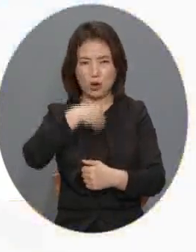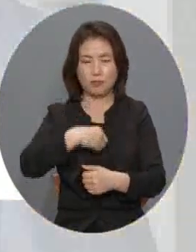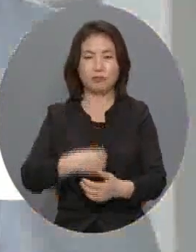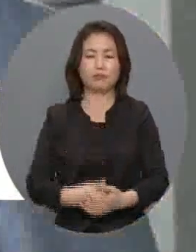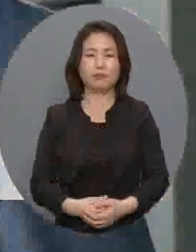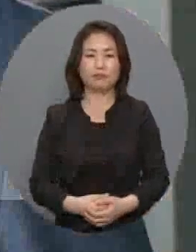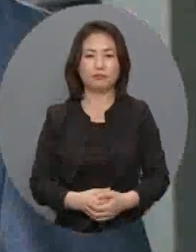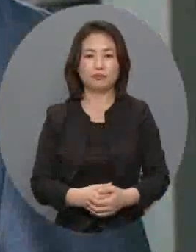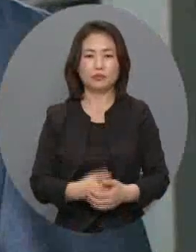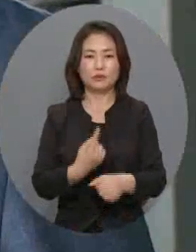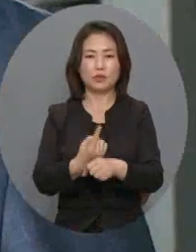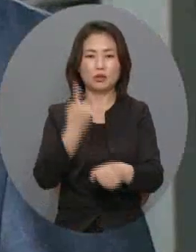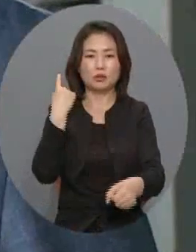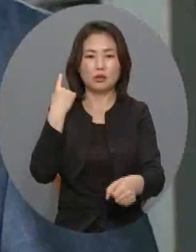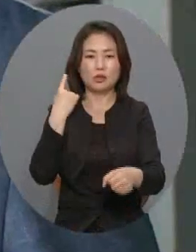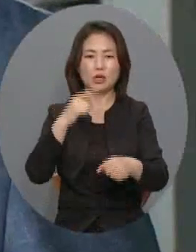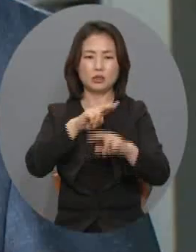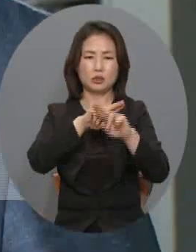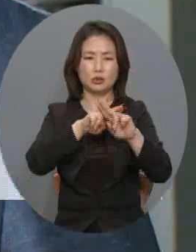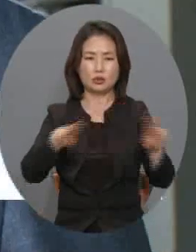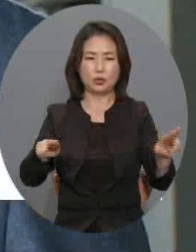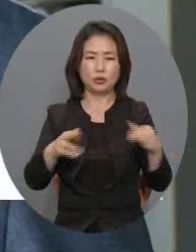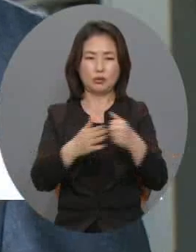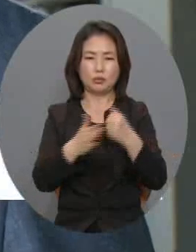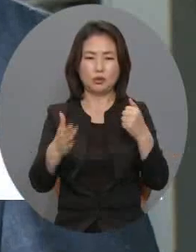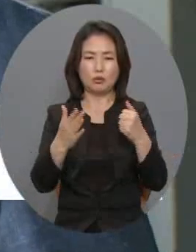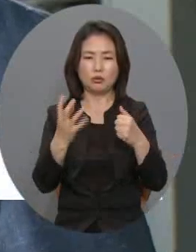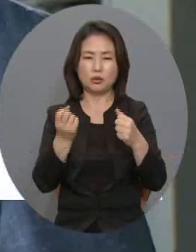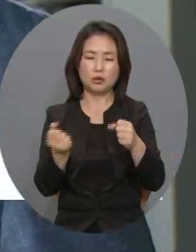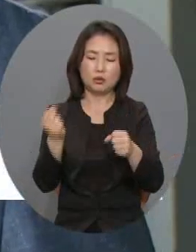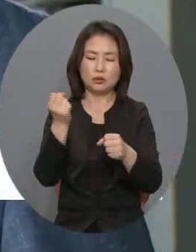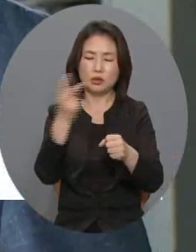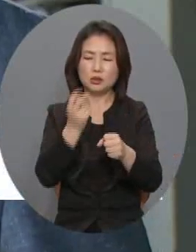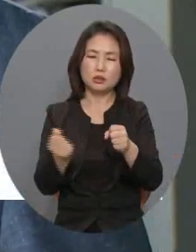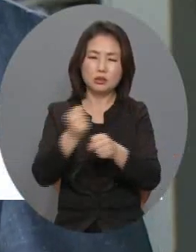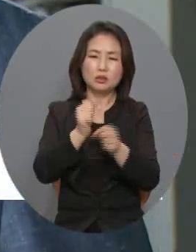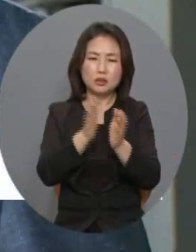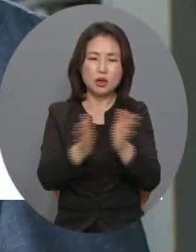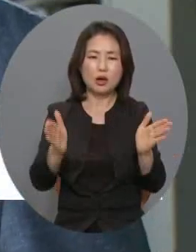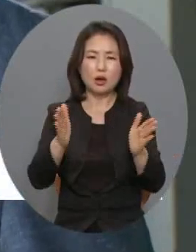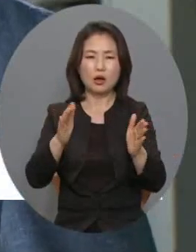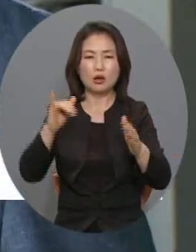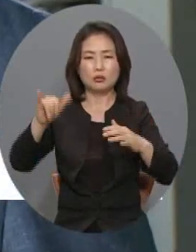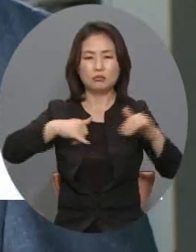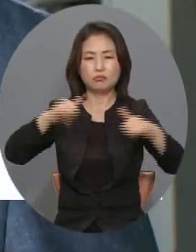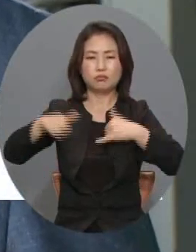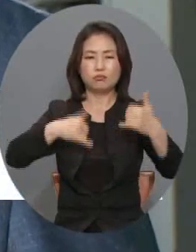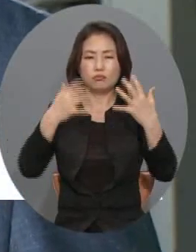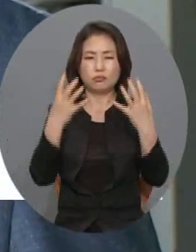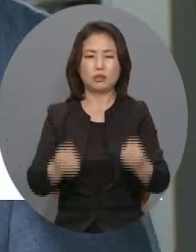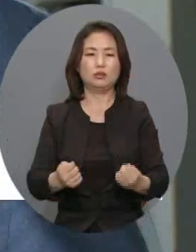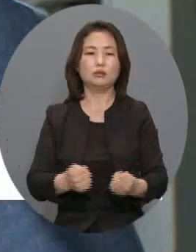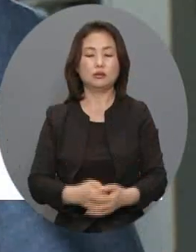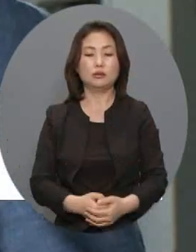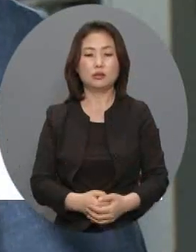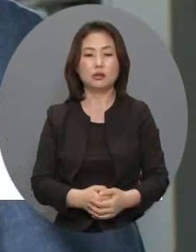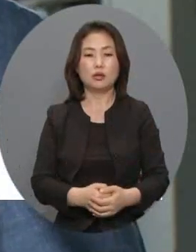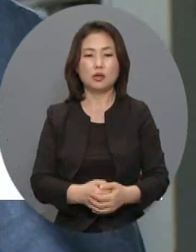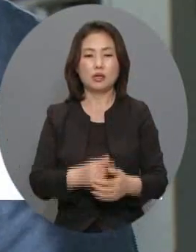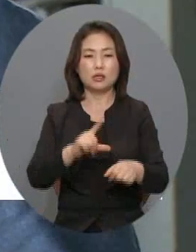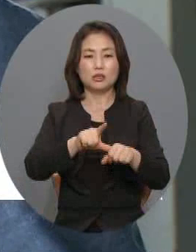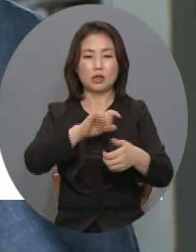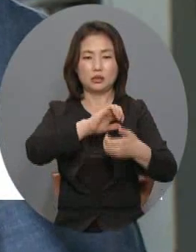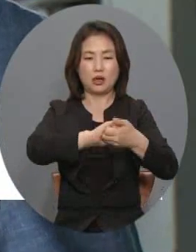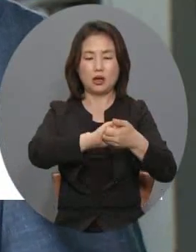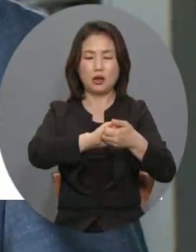보람되었어요. 작년에 그 전면 취소가 되면서 또 언제 다시 시작하냐는 그런 문의 전화를 많이 받았습니다. 정해진 수업